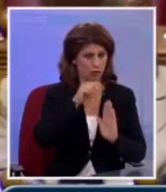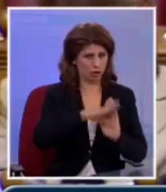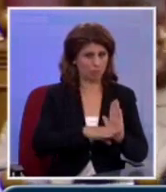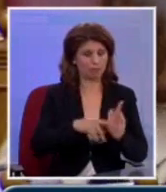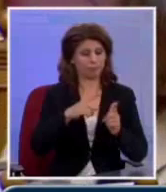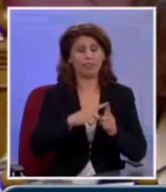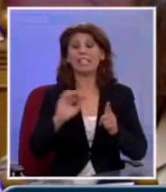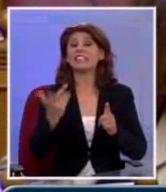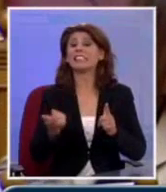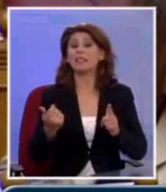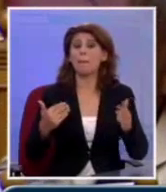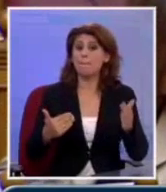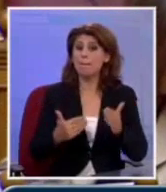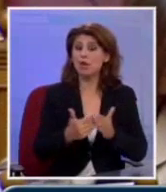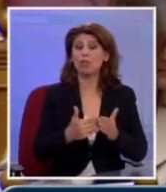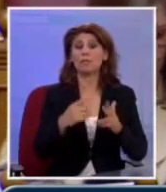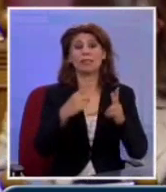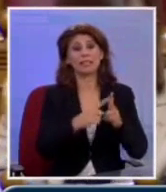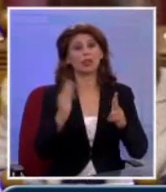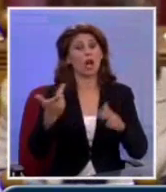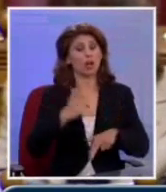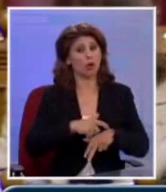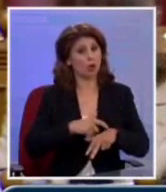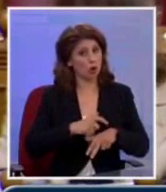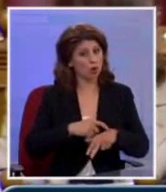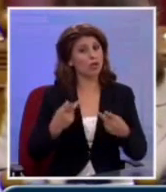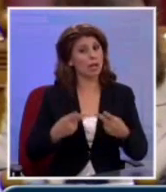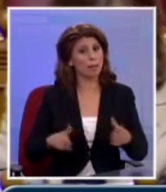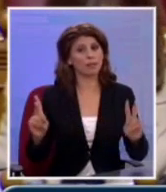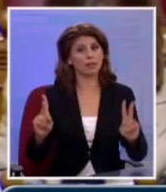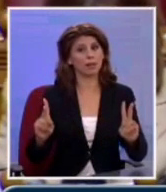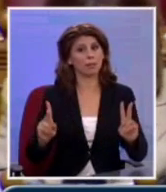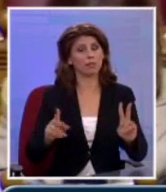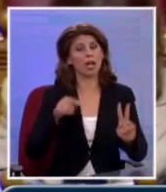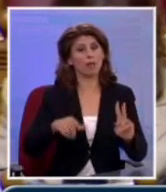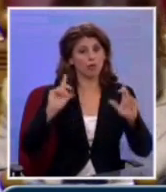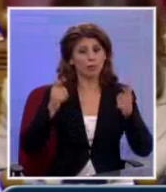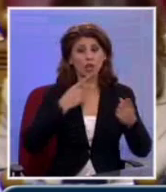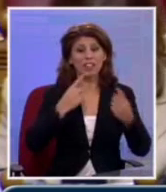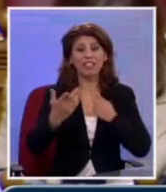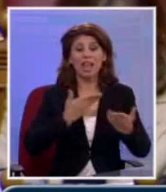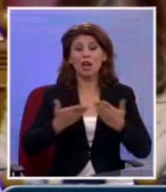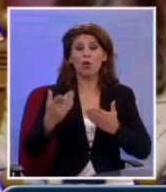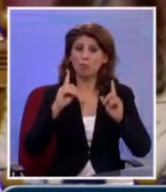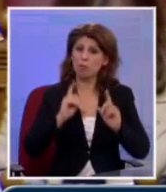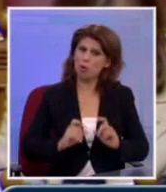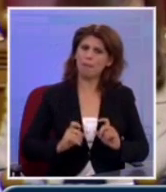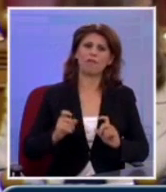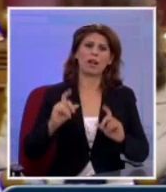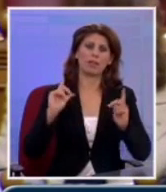τις προθεσμίες, και τρίτον, αν ο χρόνος επιτρέπει την ανάπτυξη αυτού του δημοκρατικού διαλόγου που επιβάλλει η Δημοκρατική